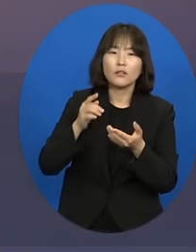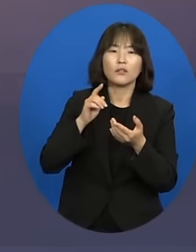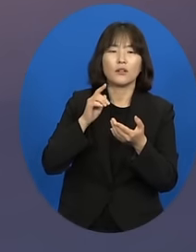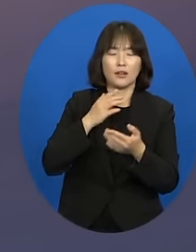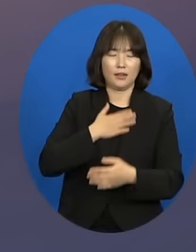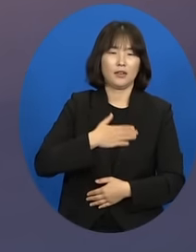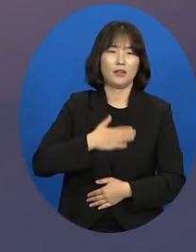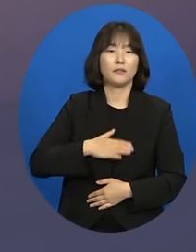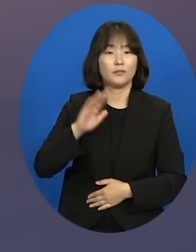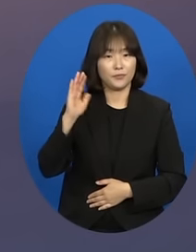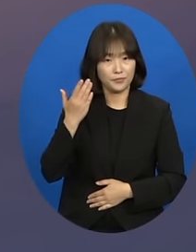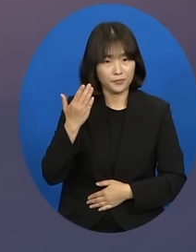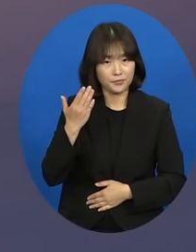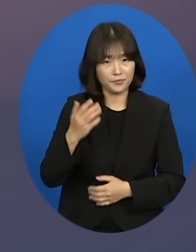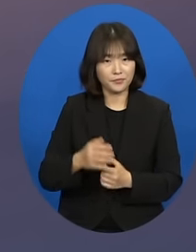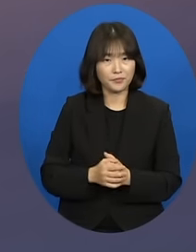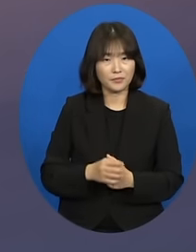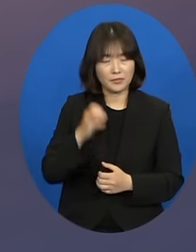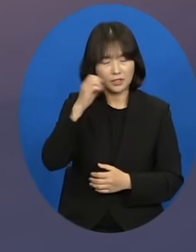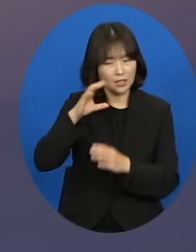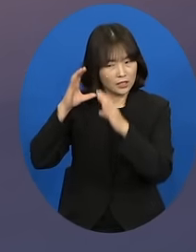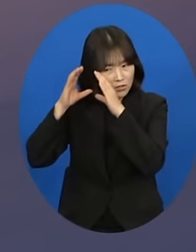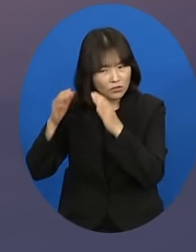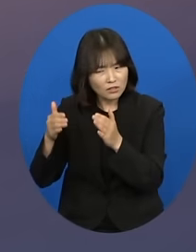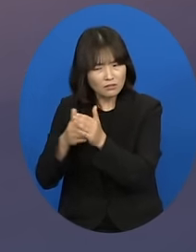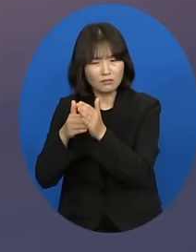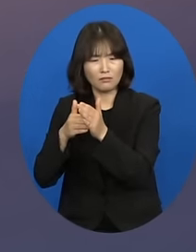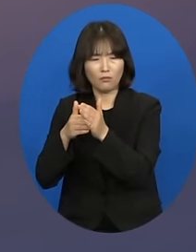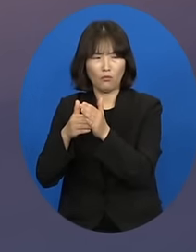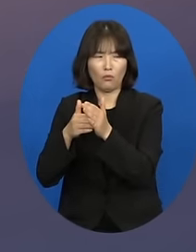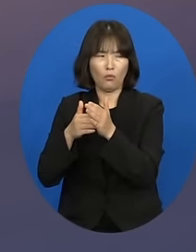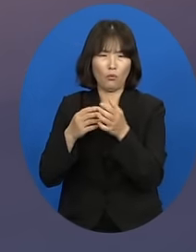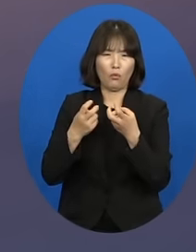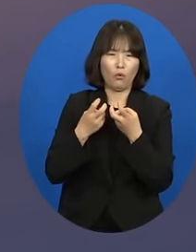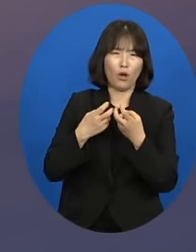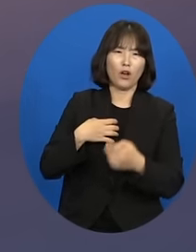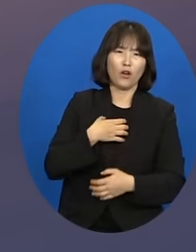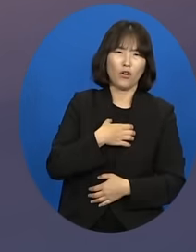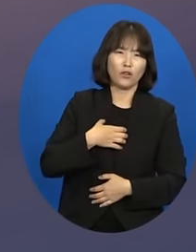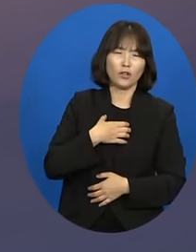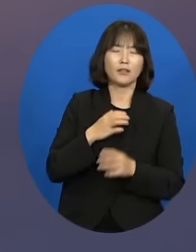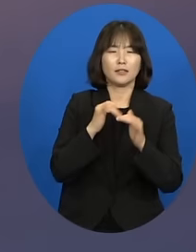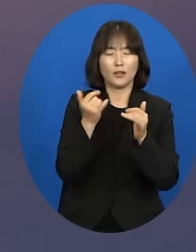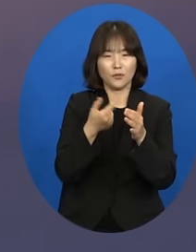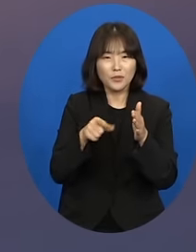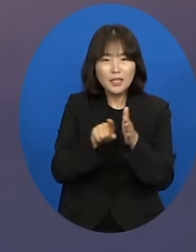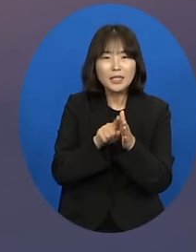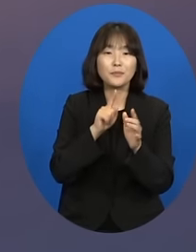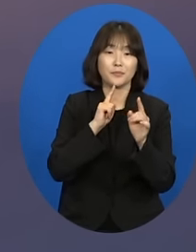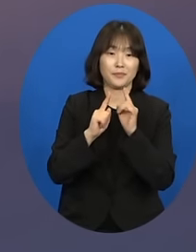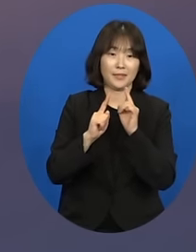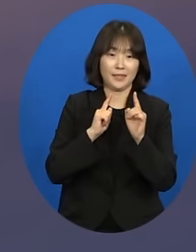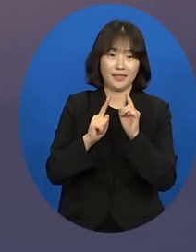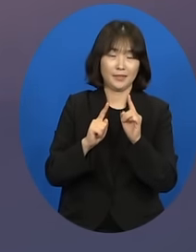그냥 듣기만 하면 어떡하나 하고 혹시 걱정하실 분을 위한 말씀이죠.